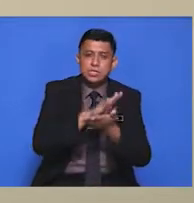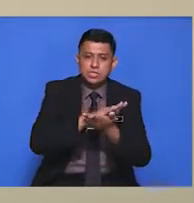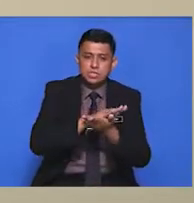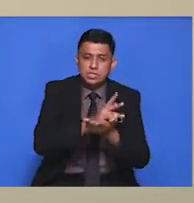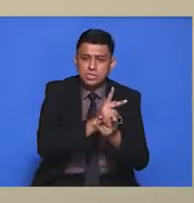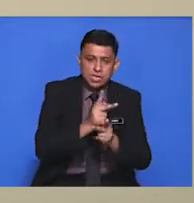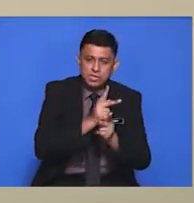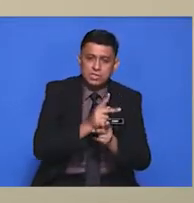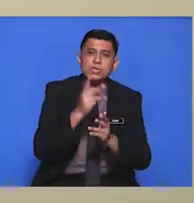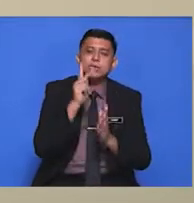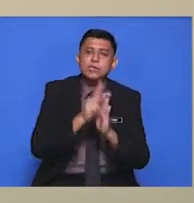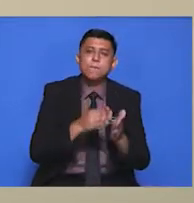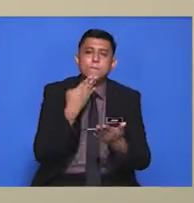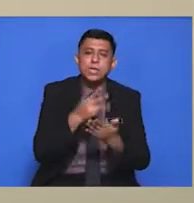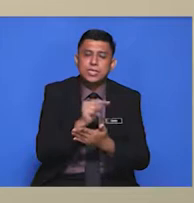dan isterinya.